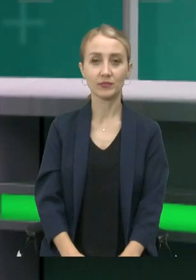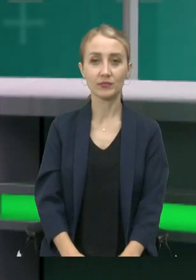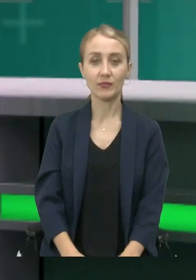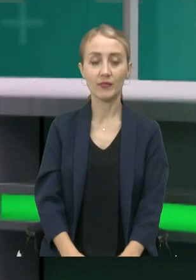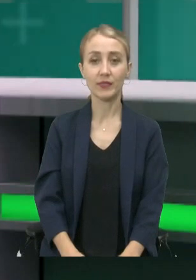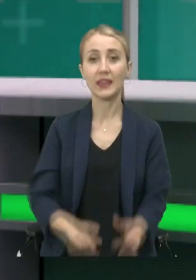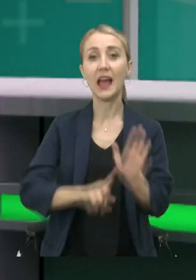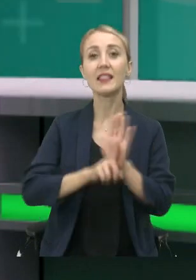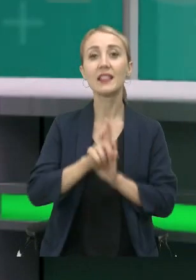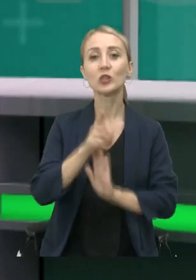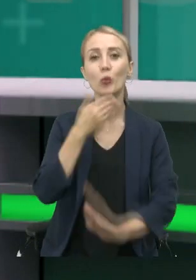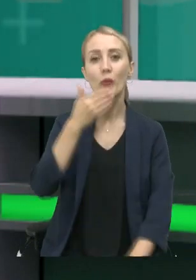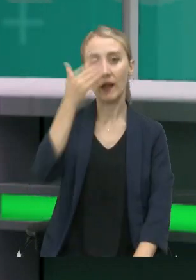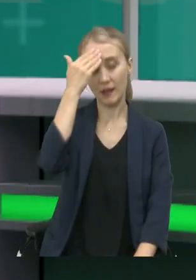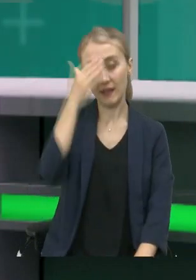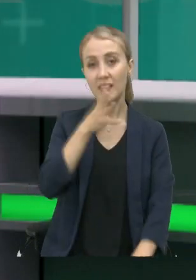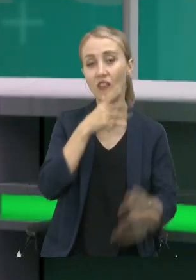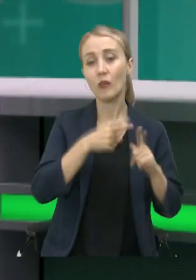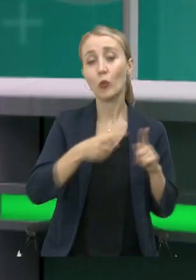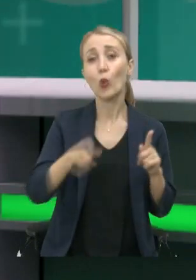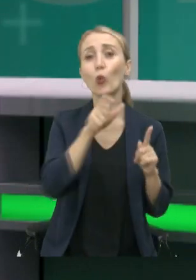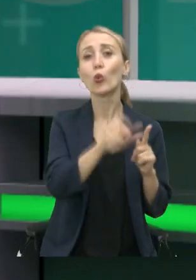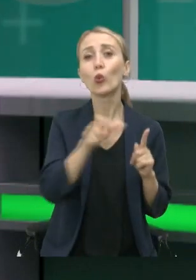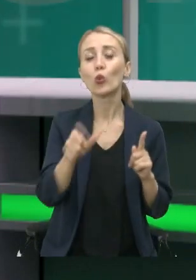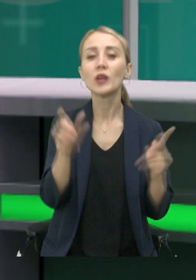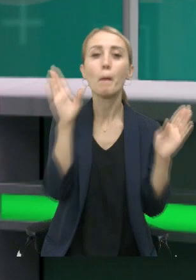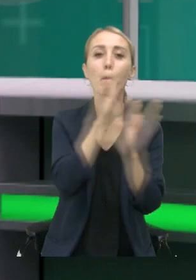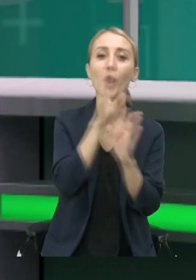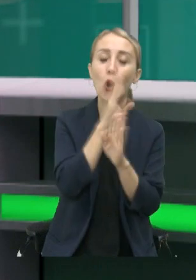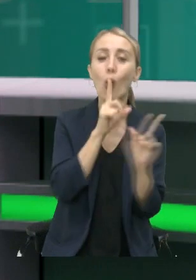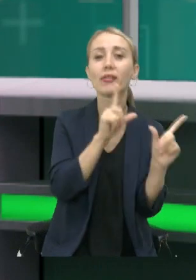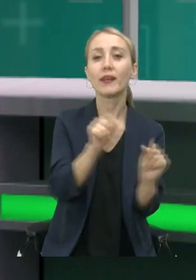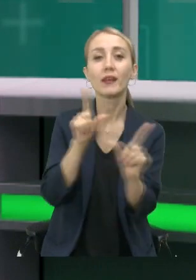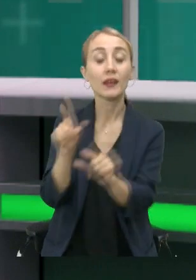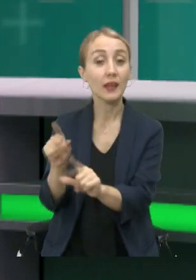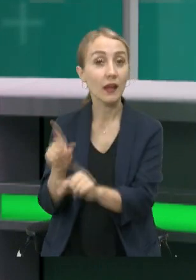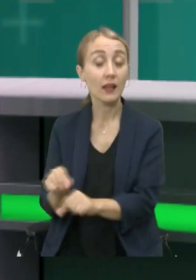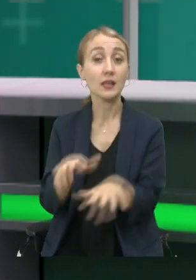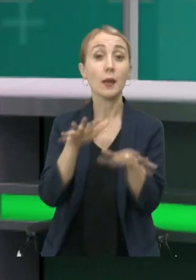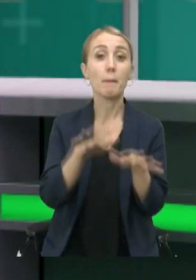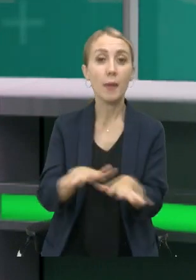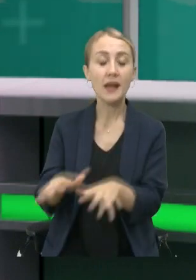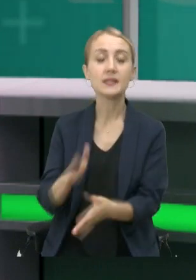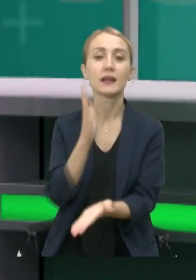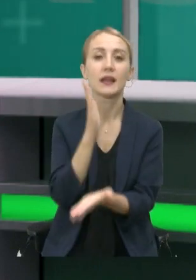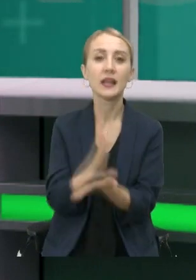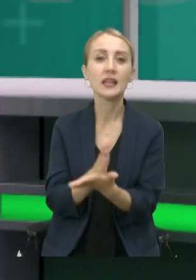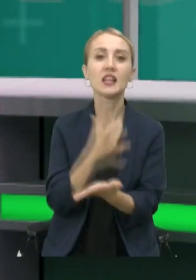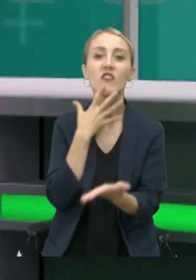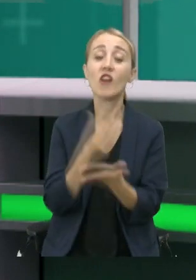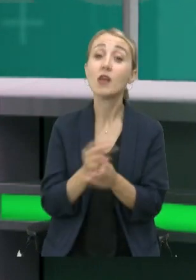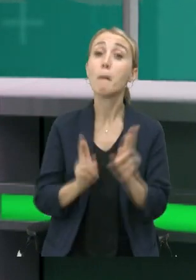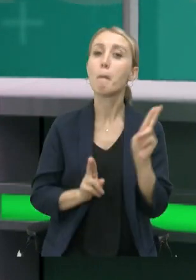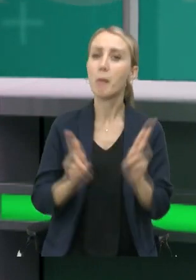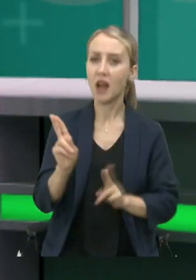с наступлением летнего сезона большинство граждан посещают природные зоны отдыха на территориях существует определённый свод правил